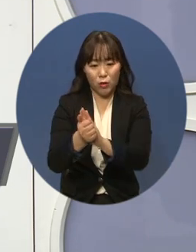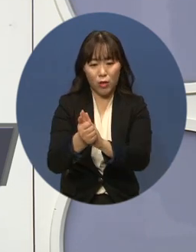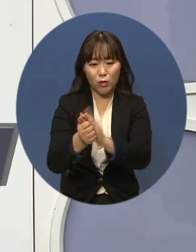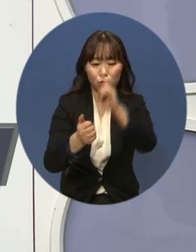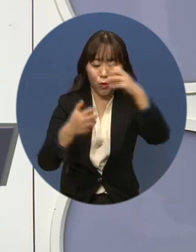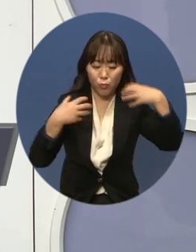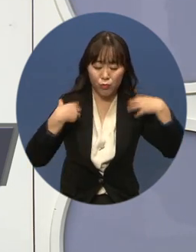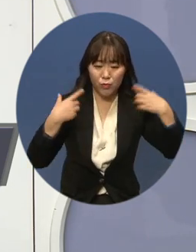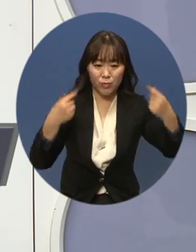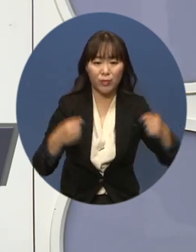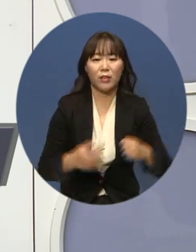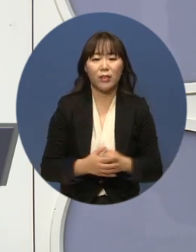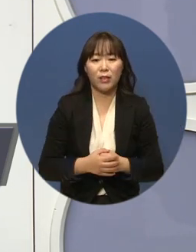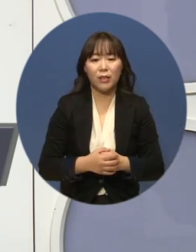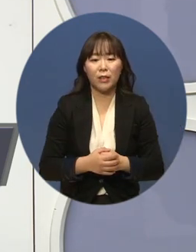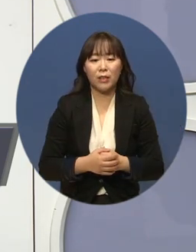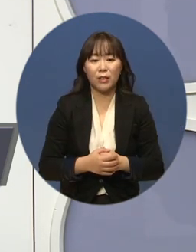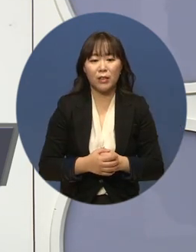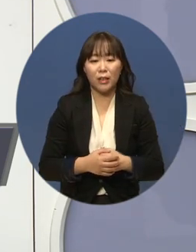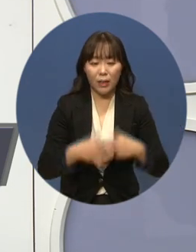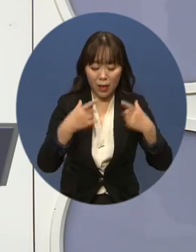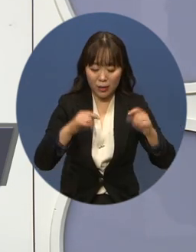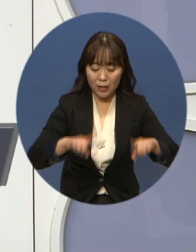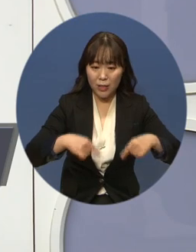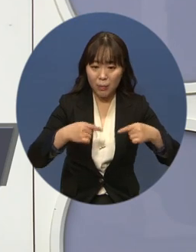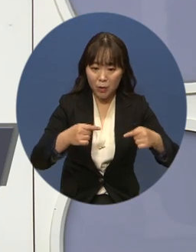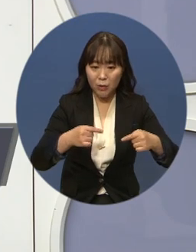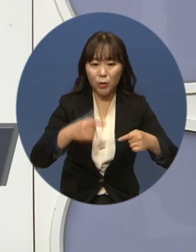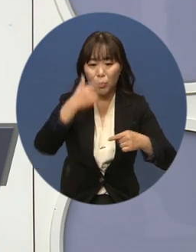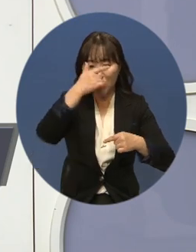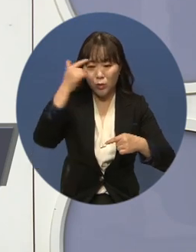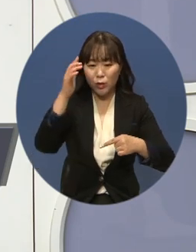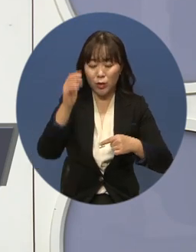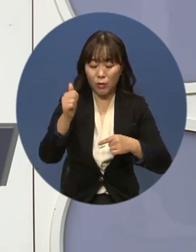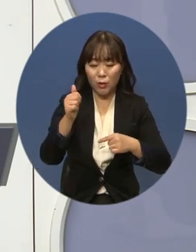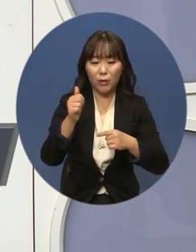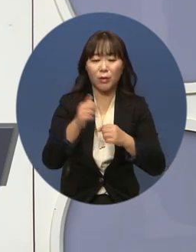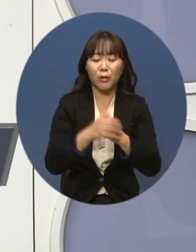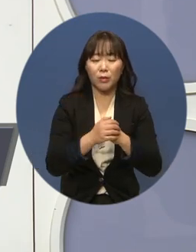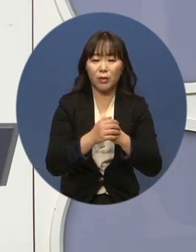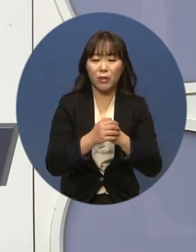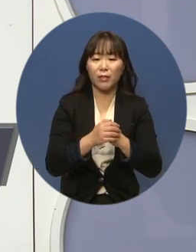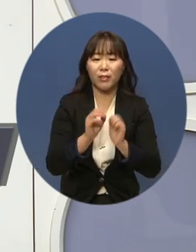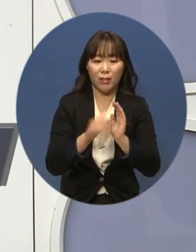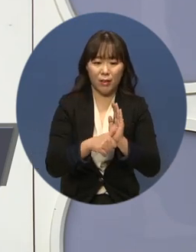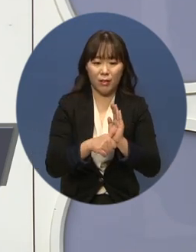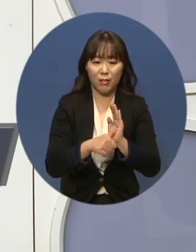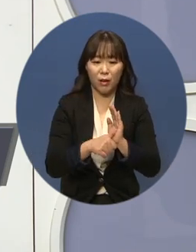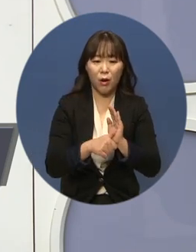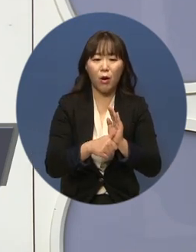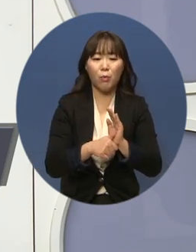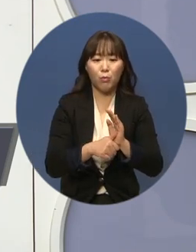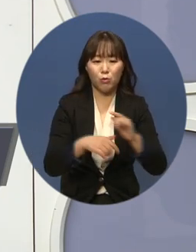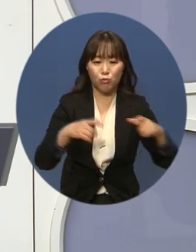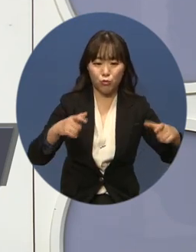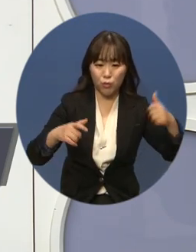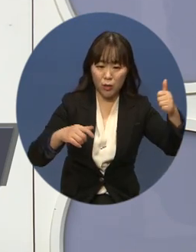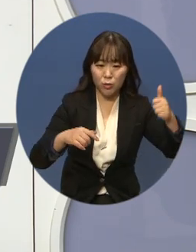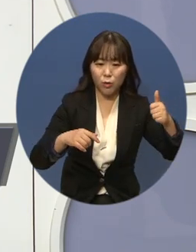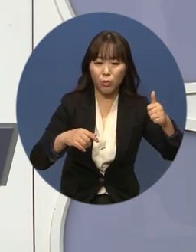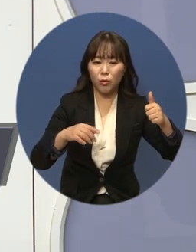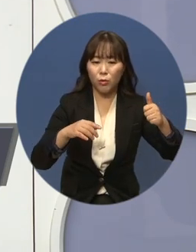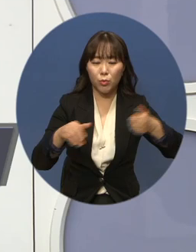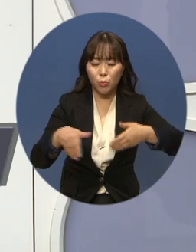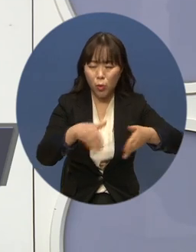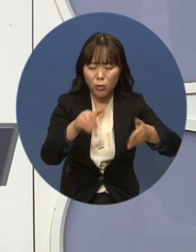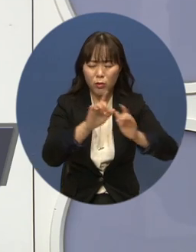행정자치부, 그 장관, 참여정부의 노무현 정부의 행정자치부 장관은 군수하면서 도청 가서 중앙부처에서 얼마나